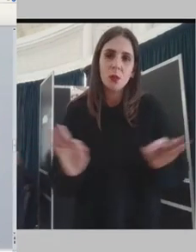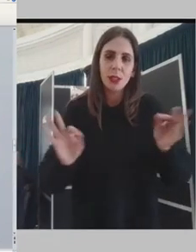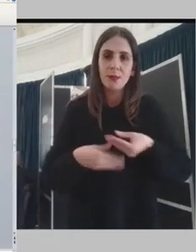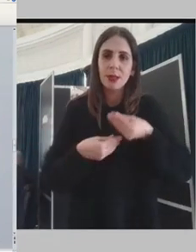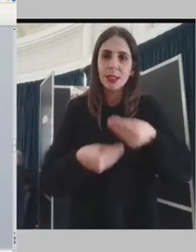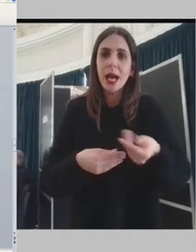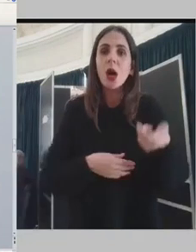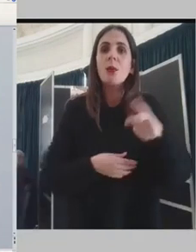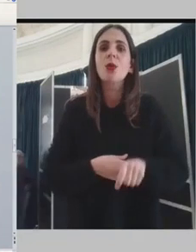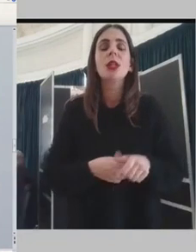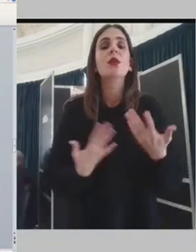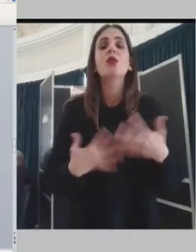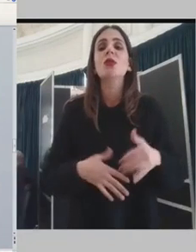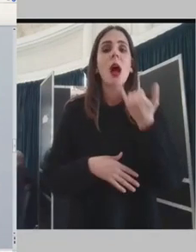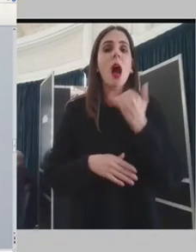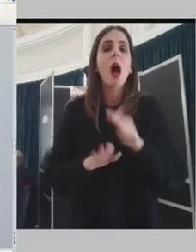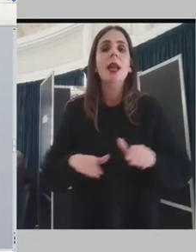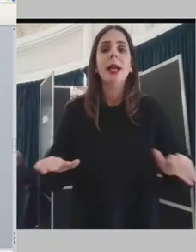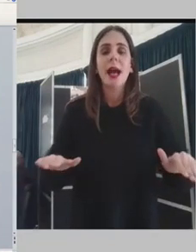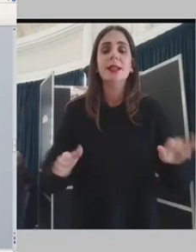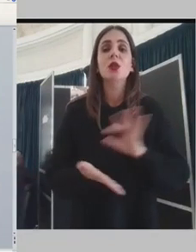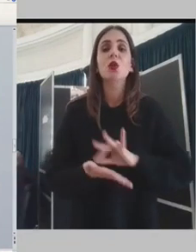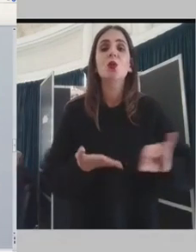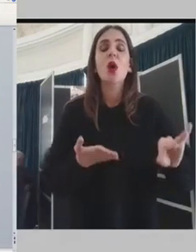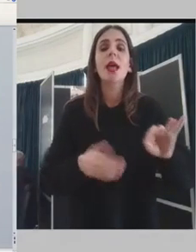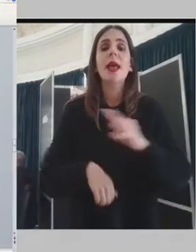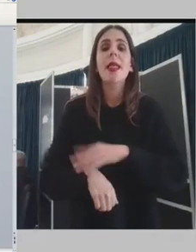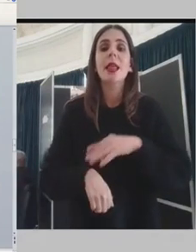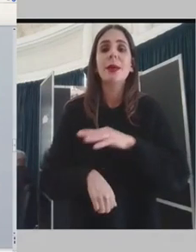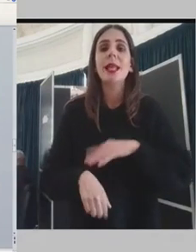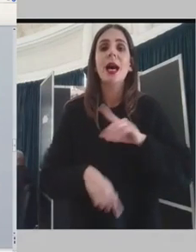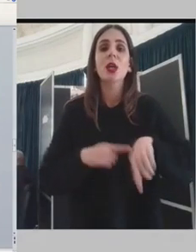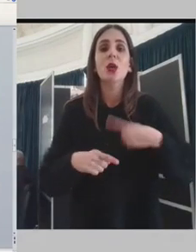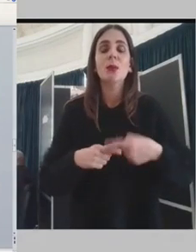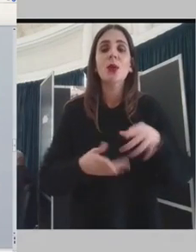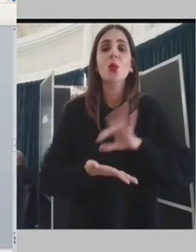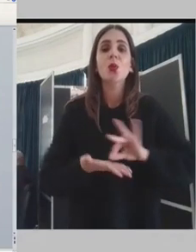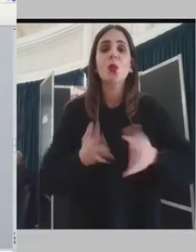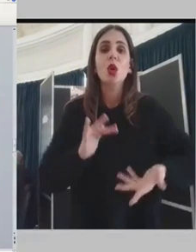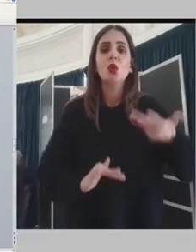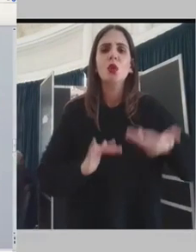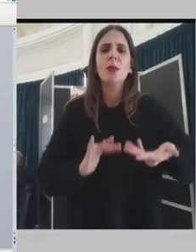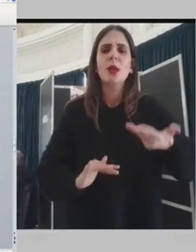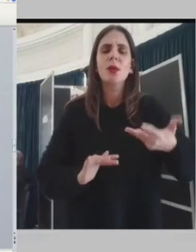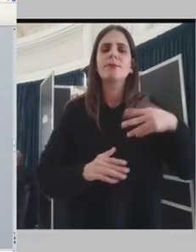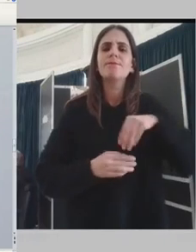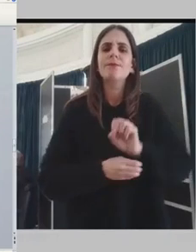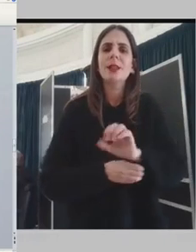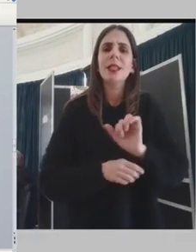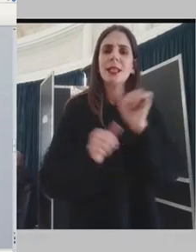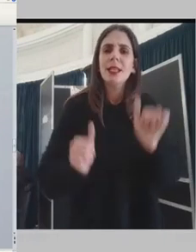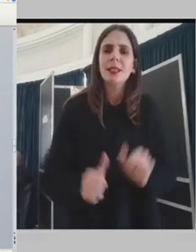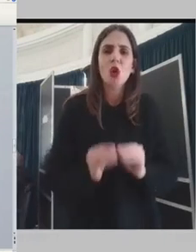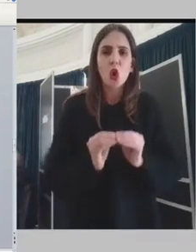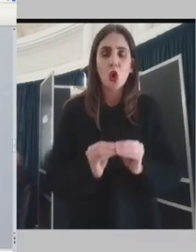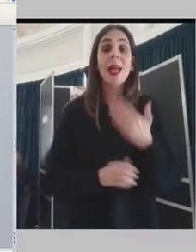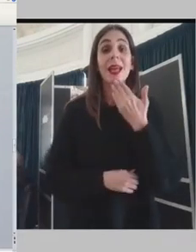scuole elementari e alle scuole superiori attraverso insegnanti